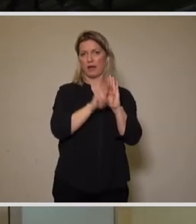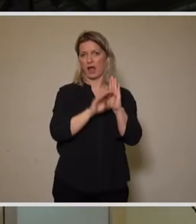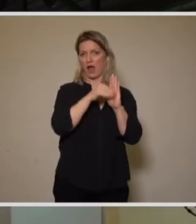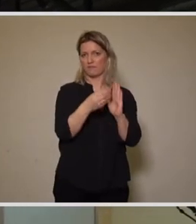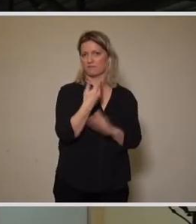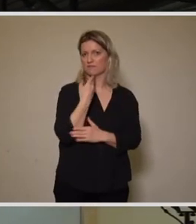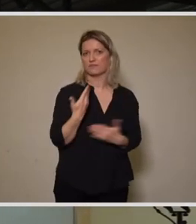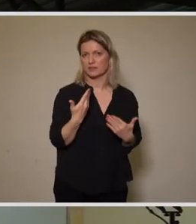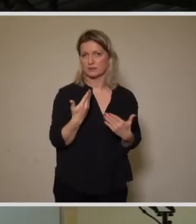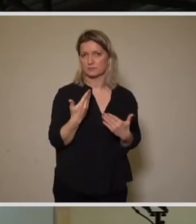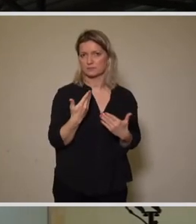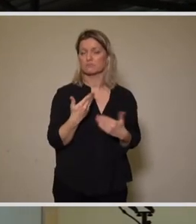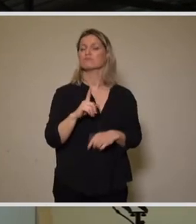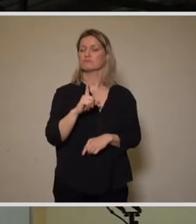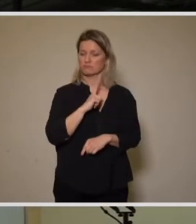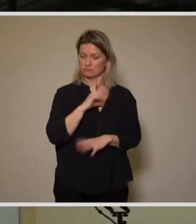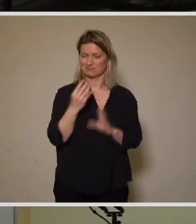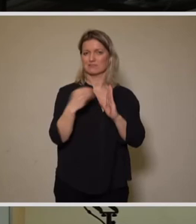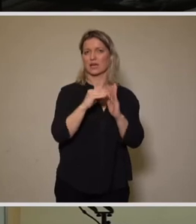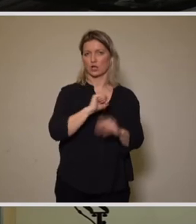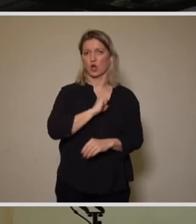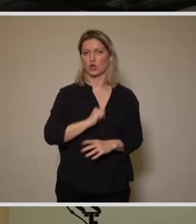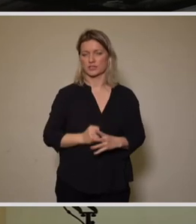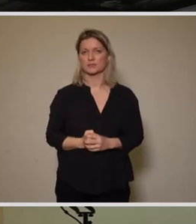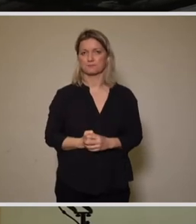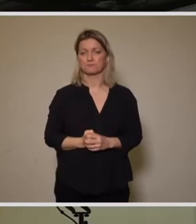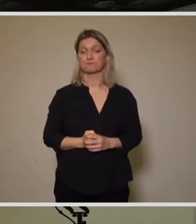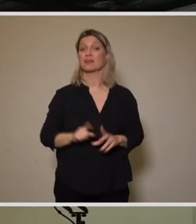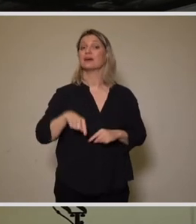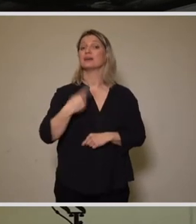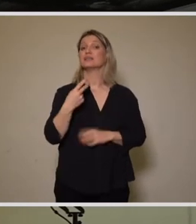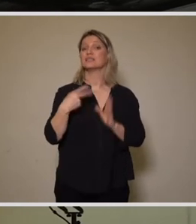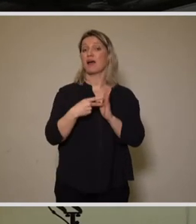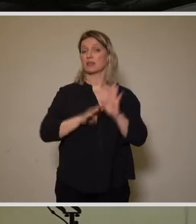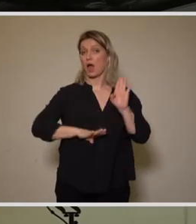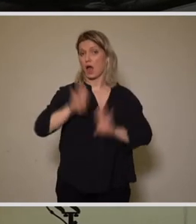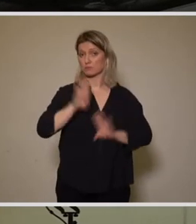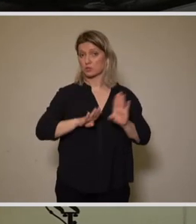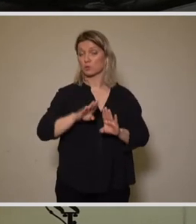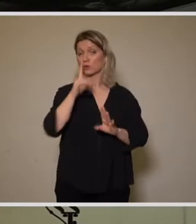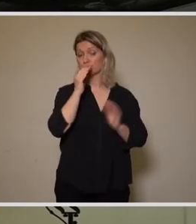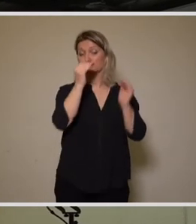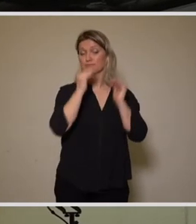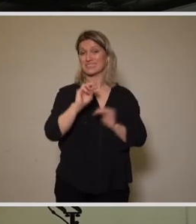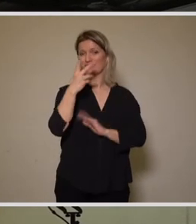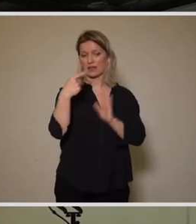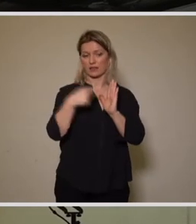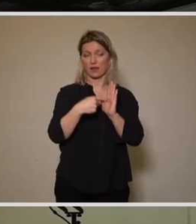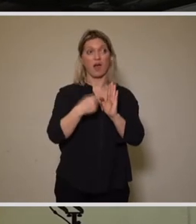Ansonsten kommt das dort mit rein. Wir würden dann den Punkt 2, die Ergänzung der